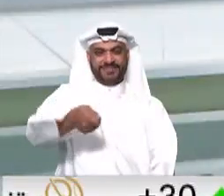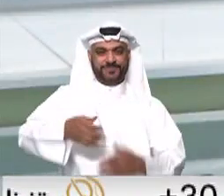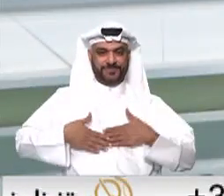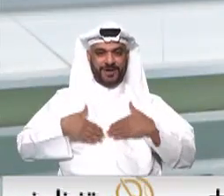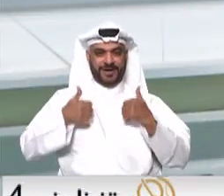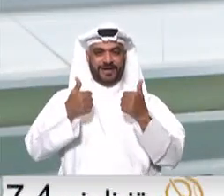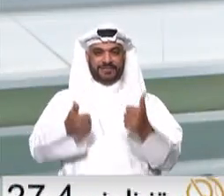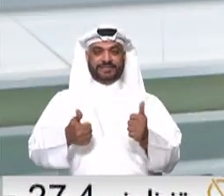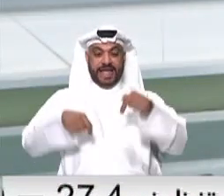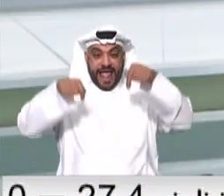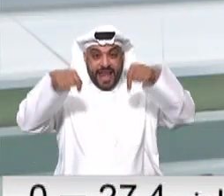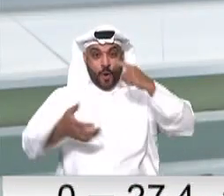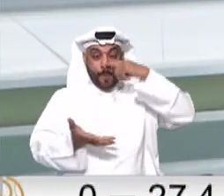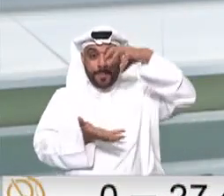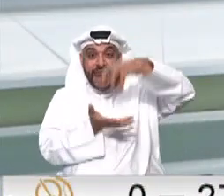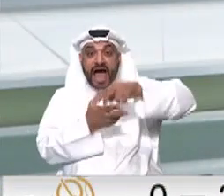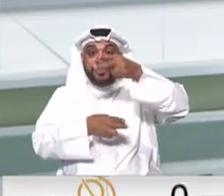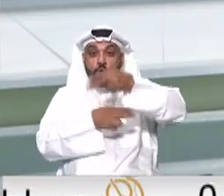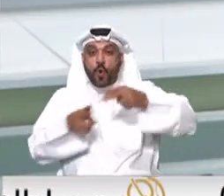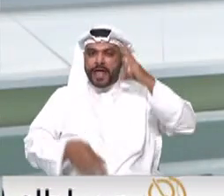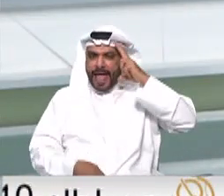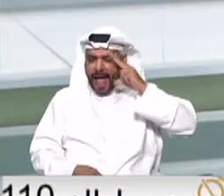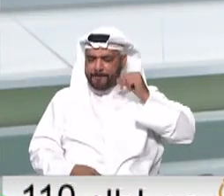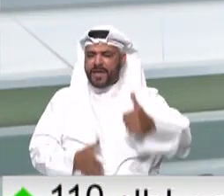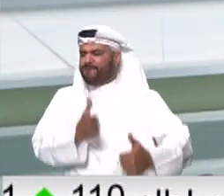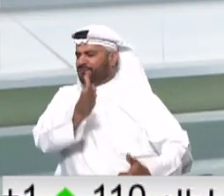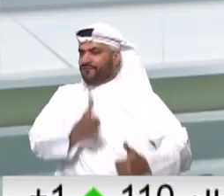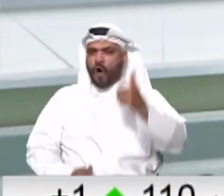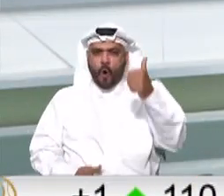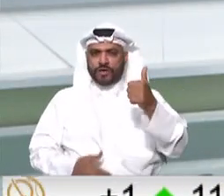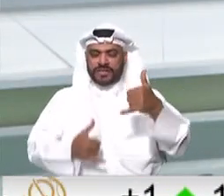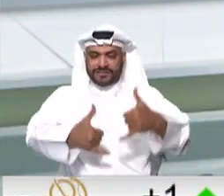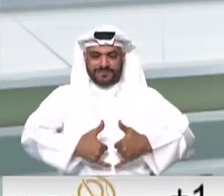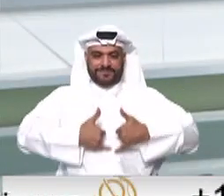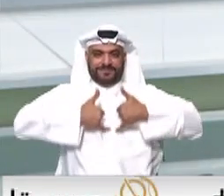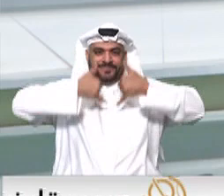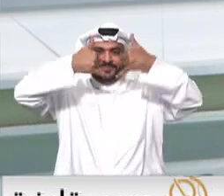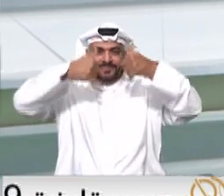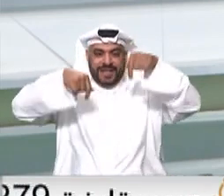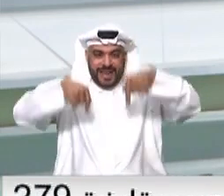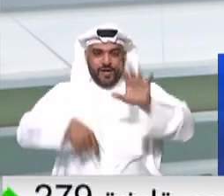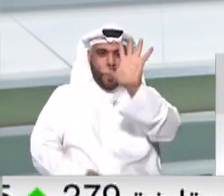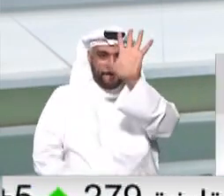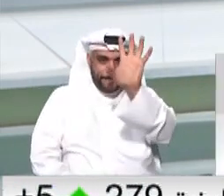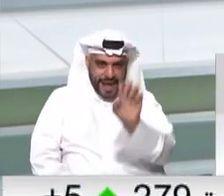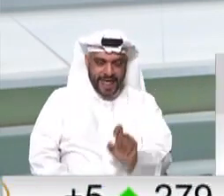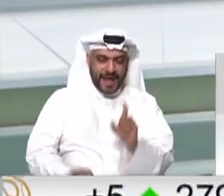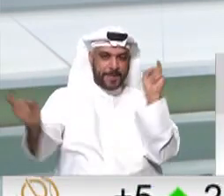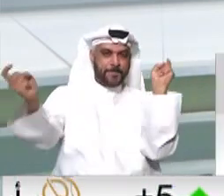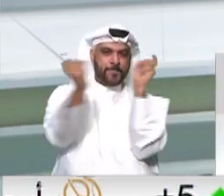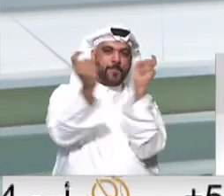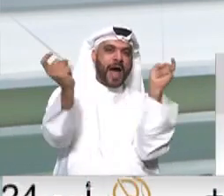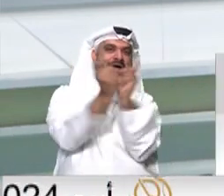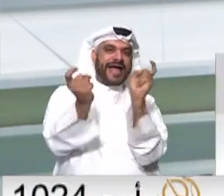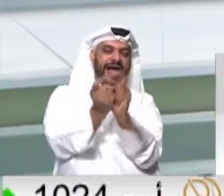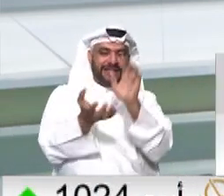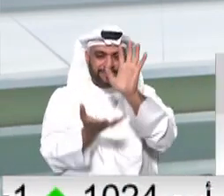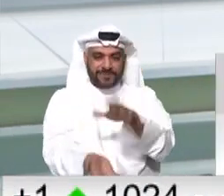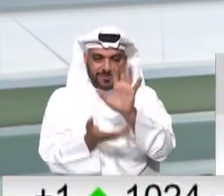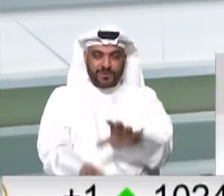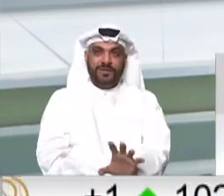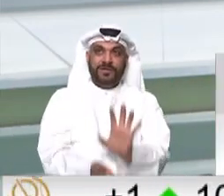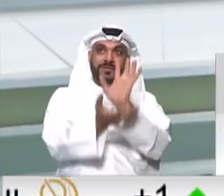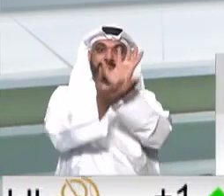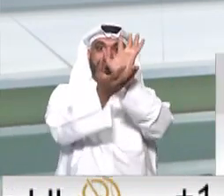يسعى فريق الكويت إلى حسم لقب دوري الممتاز لكرة السلة عندما يلتقي مساء اليوم نظيره كاظم في رابع مواجهات البلاي